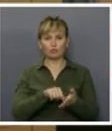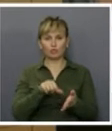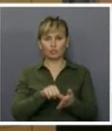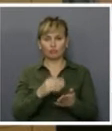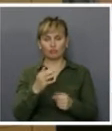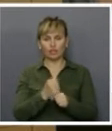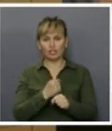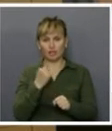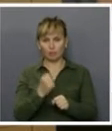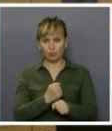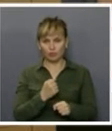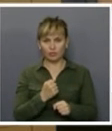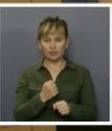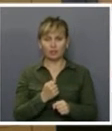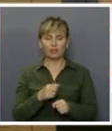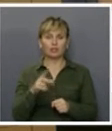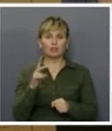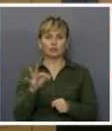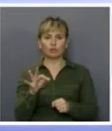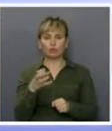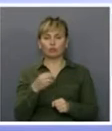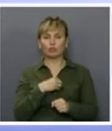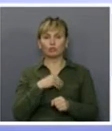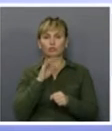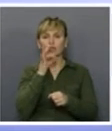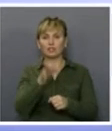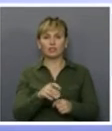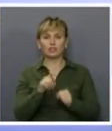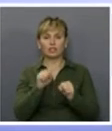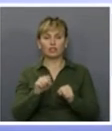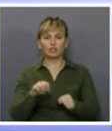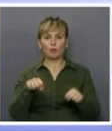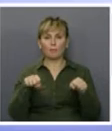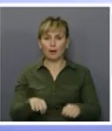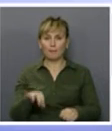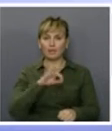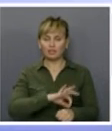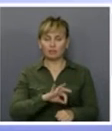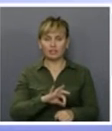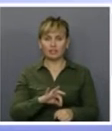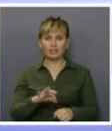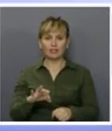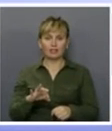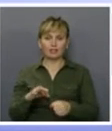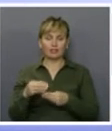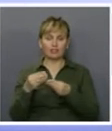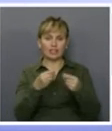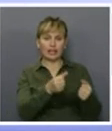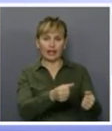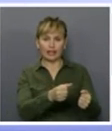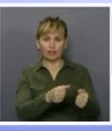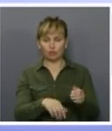его разработке. Участвовали, да? Дело в том, что защита прав потребителей, она толкает производителя или продавца